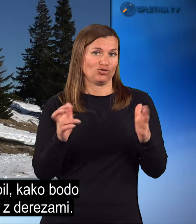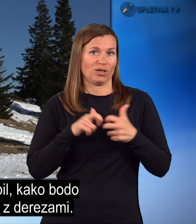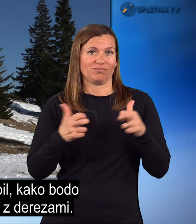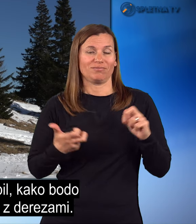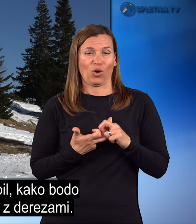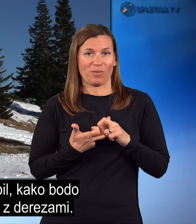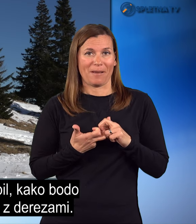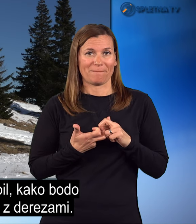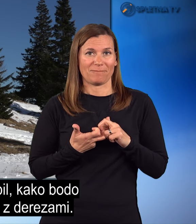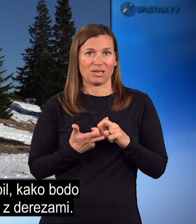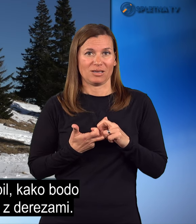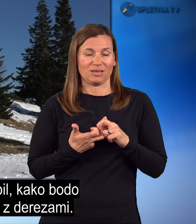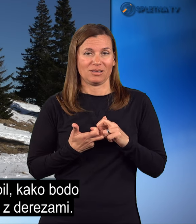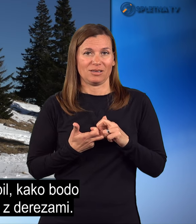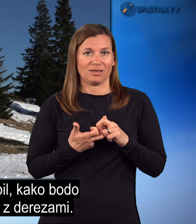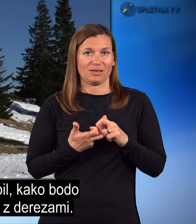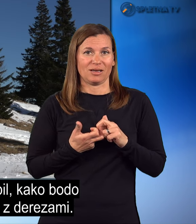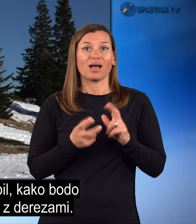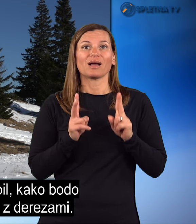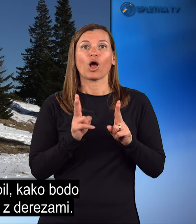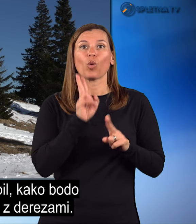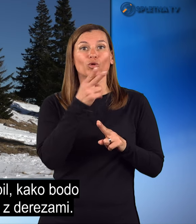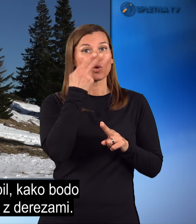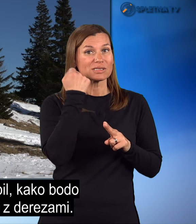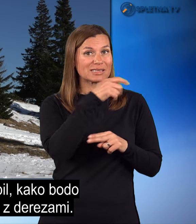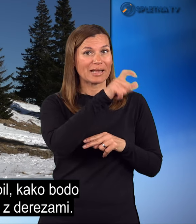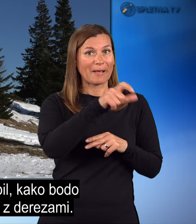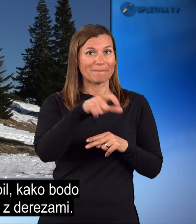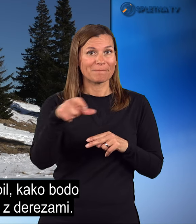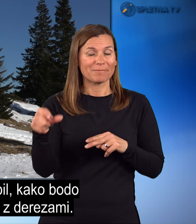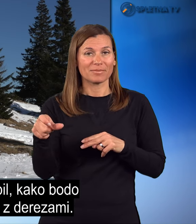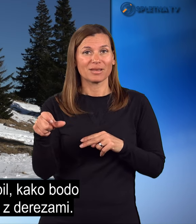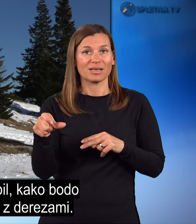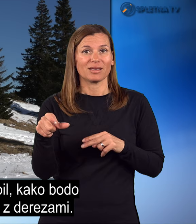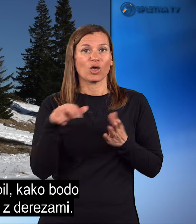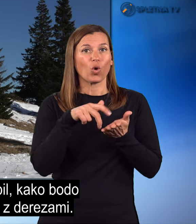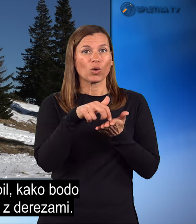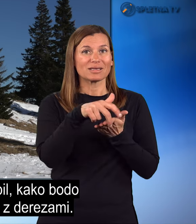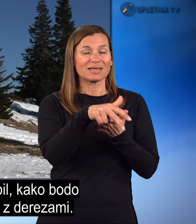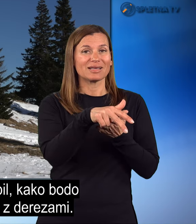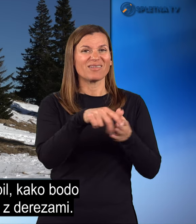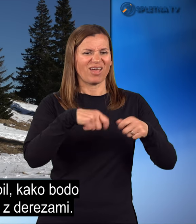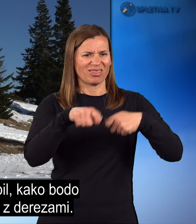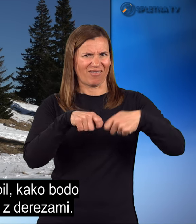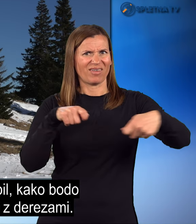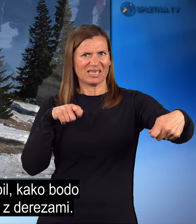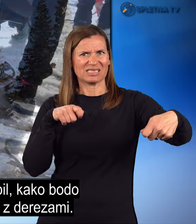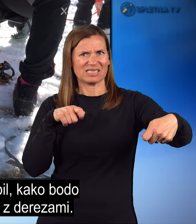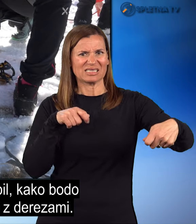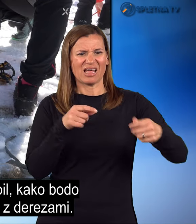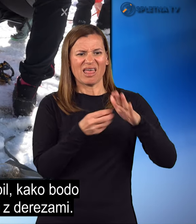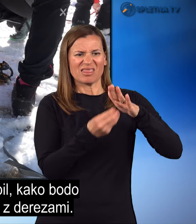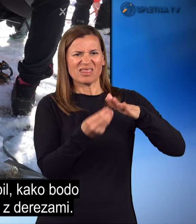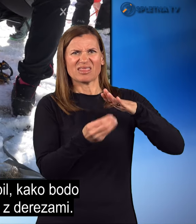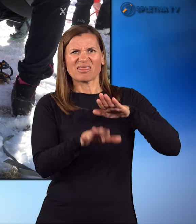Največji problem je bil, kako bojo slepi hodili v navezi